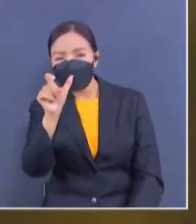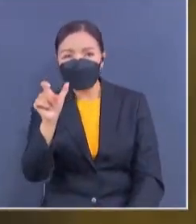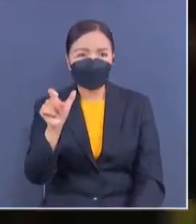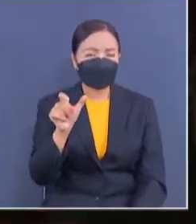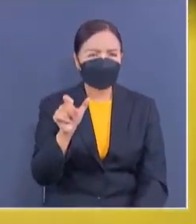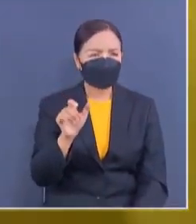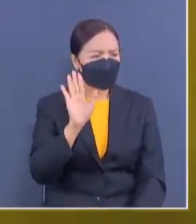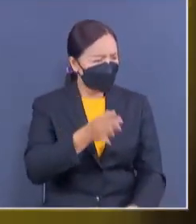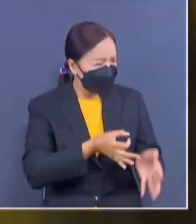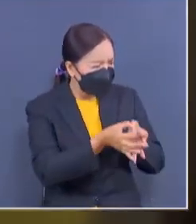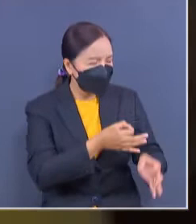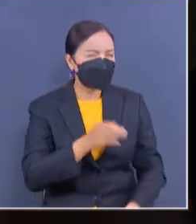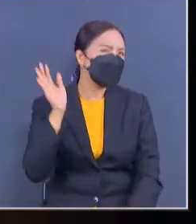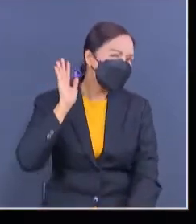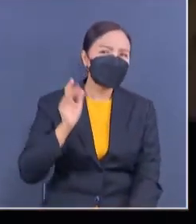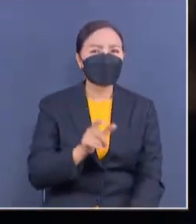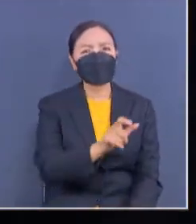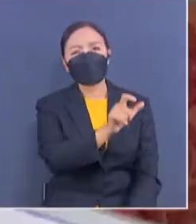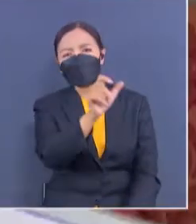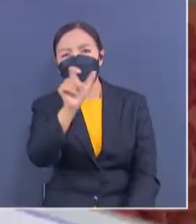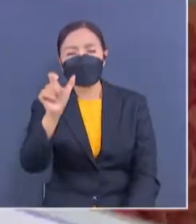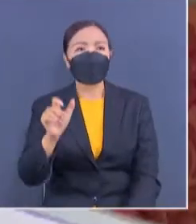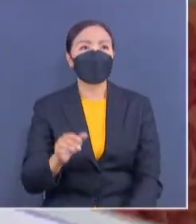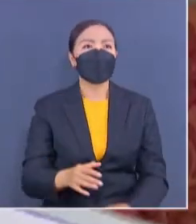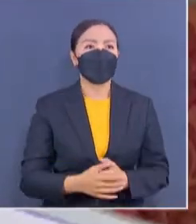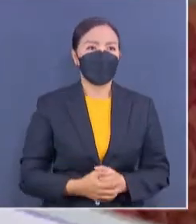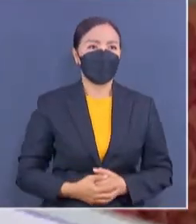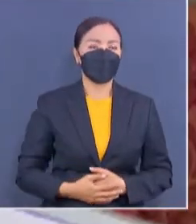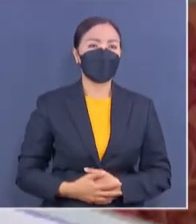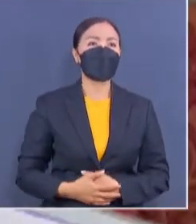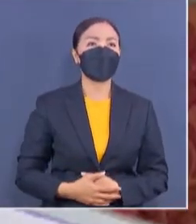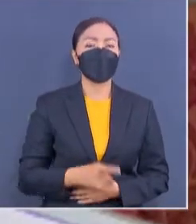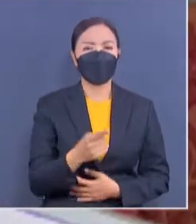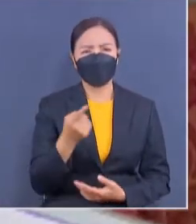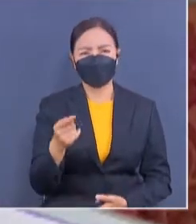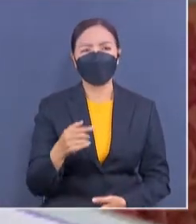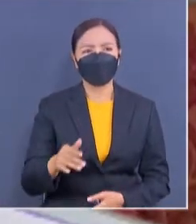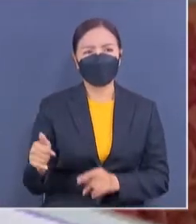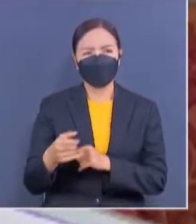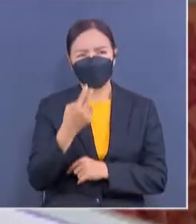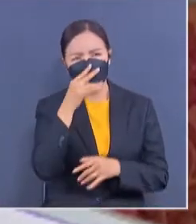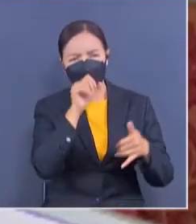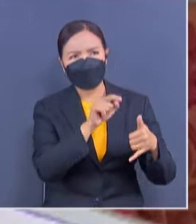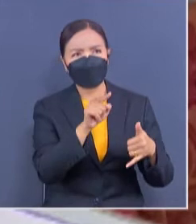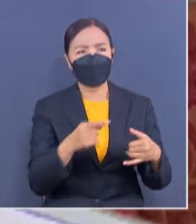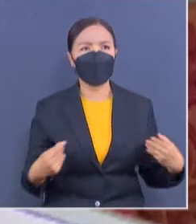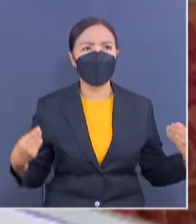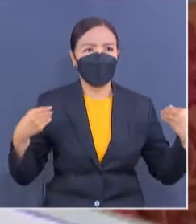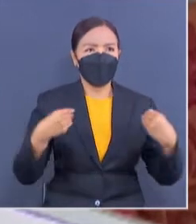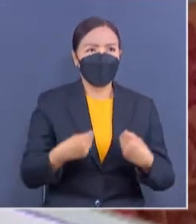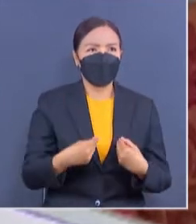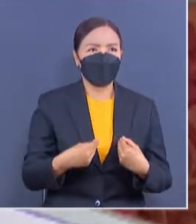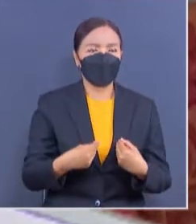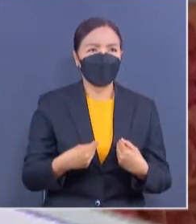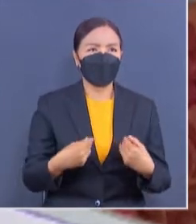ไม่ฟังคำอธิบายแต่อย่างใดด้วยนะคะ เจ้าที่อส.ท่านหนึ่งสังเกตเห็นนะครับว่าเขาใส่ชุด เ